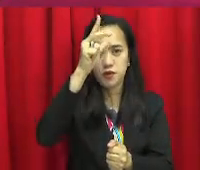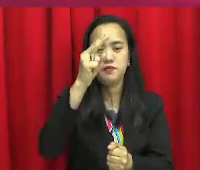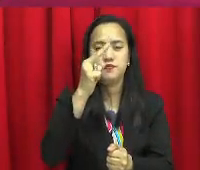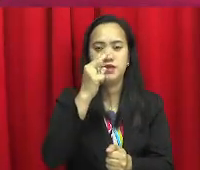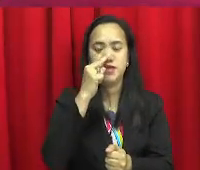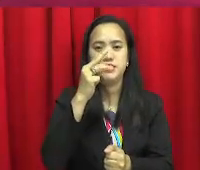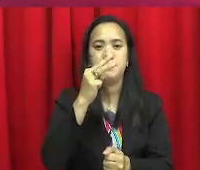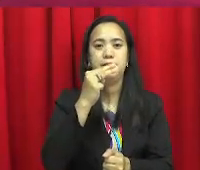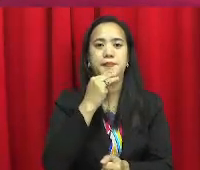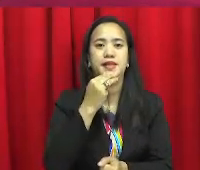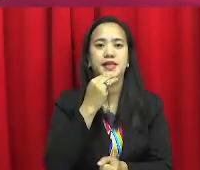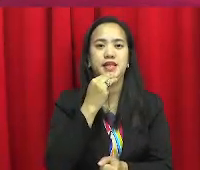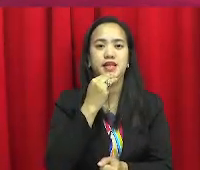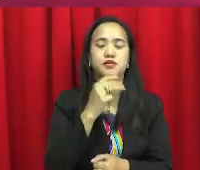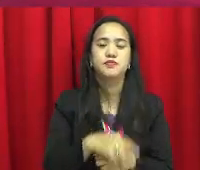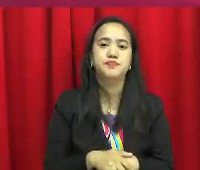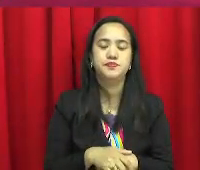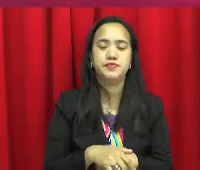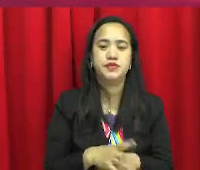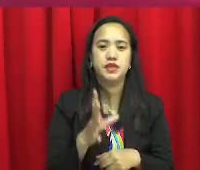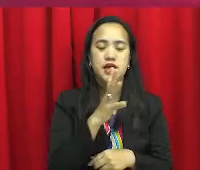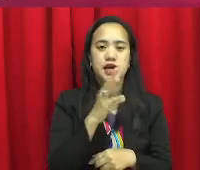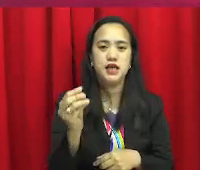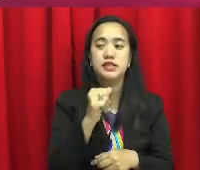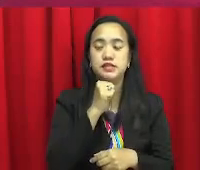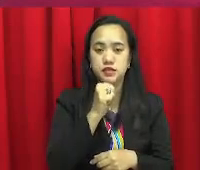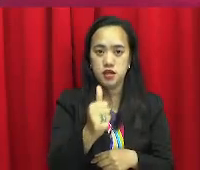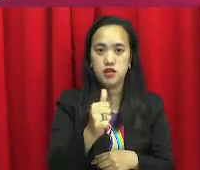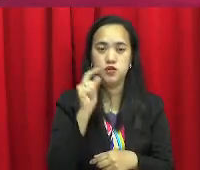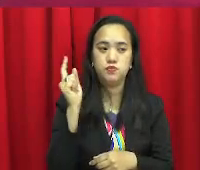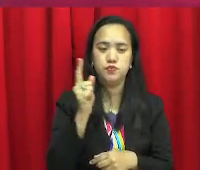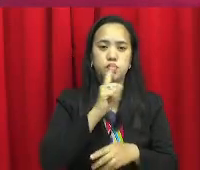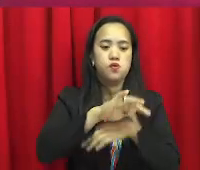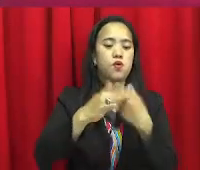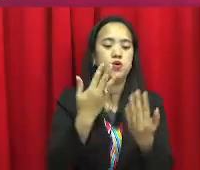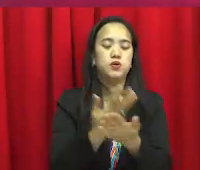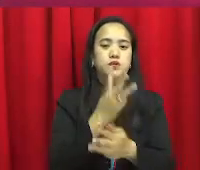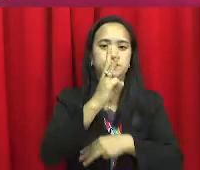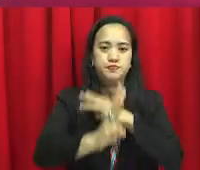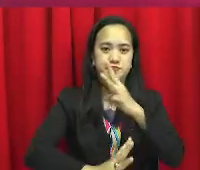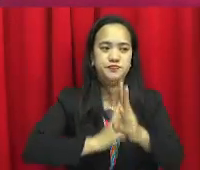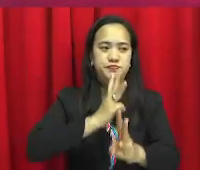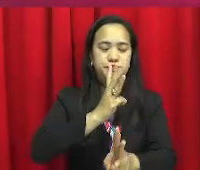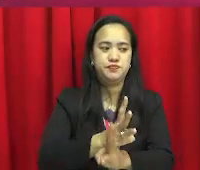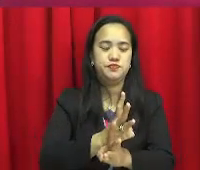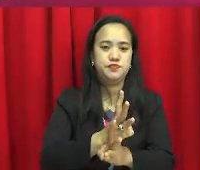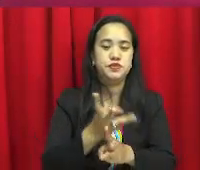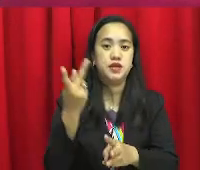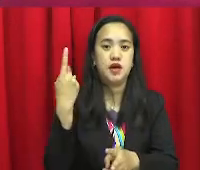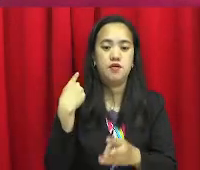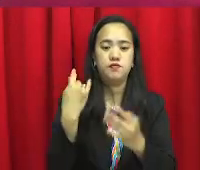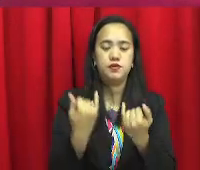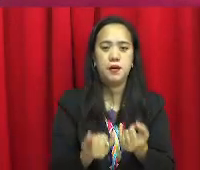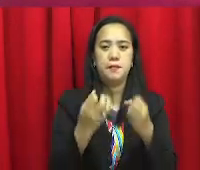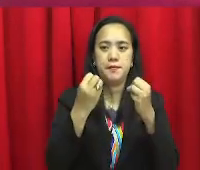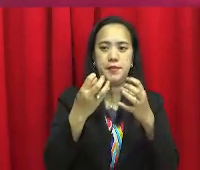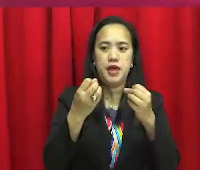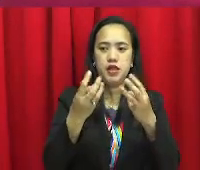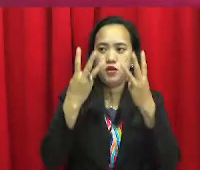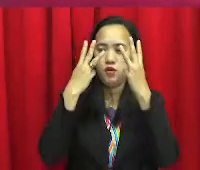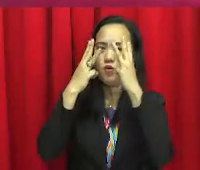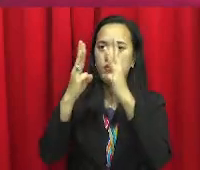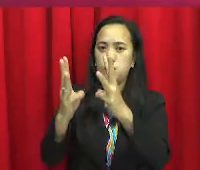and Mindanao. At hindi lamang po dito, all over the world. No? Maraming salamat sa patuloy niyo